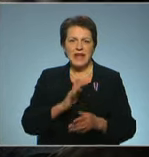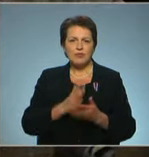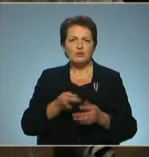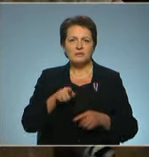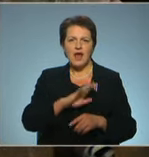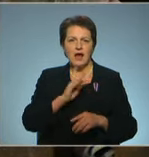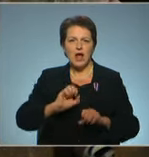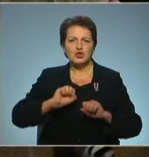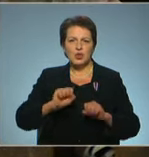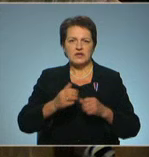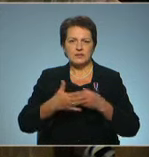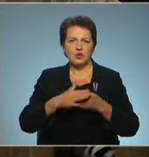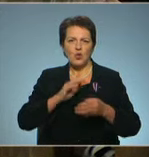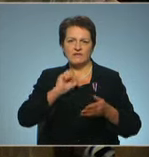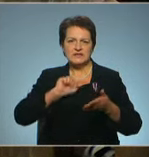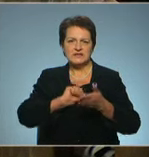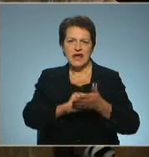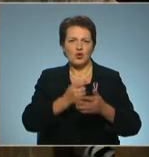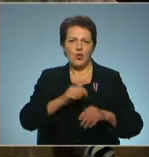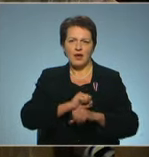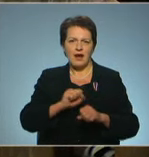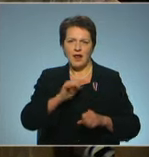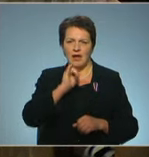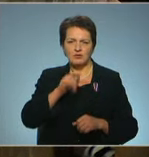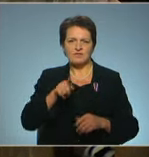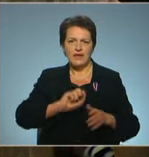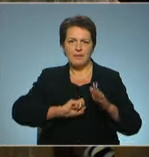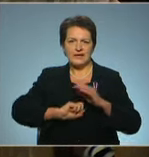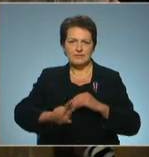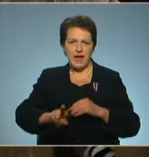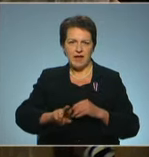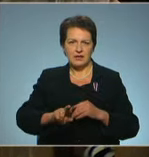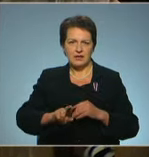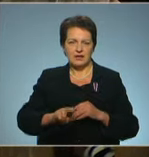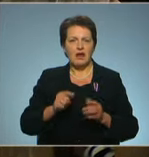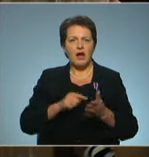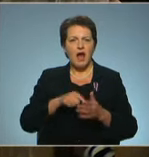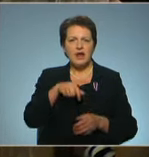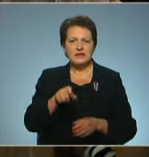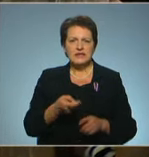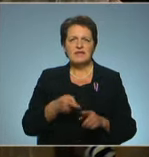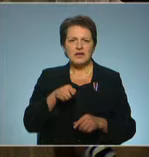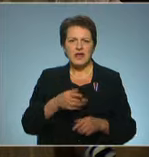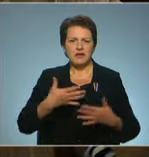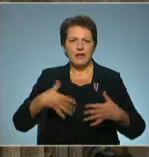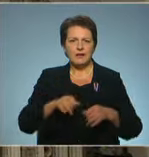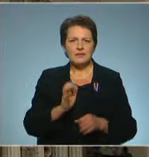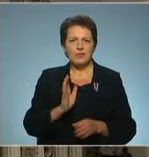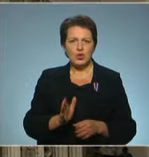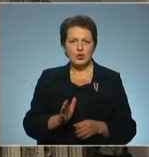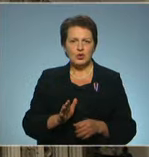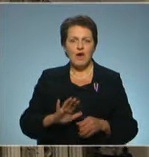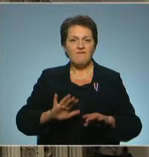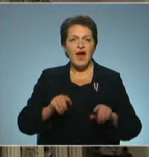turēsim durvis ciet un neļausim viņiem izbēgt. Kādi cilvēki tad mēs būtu? Vai tā